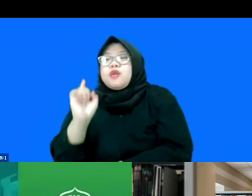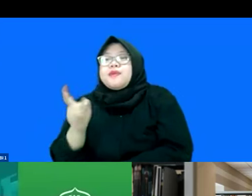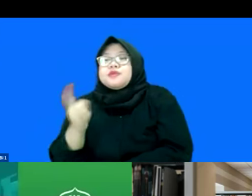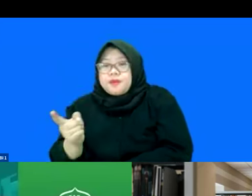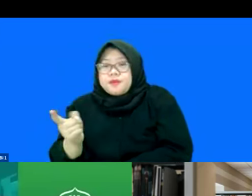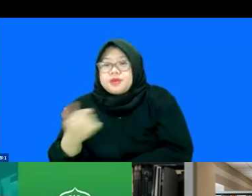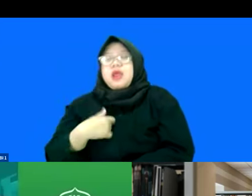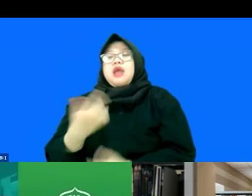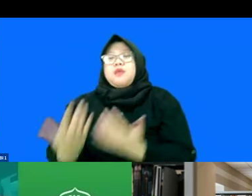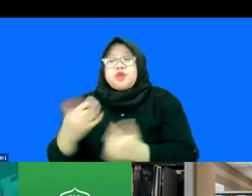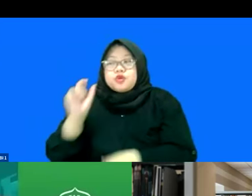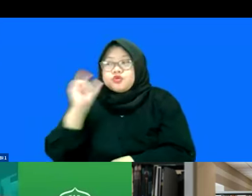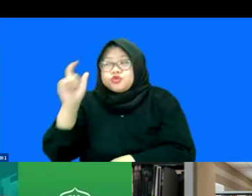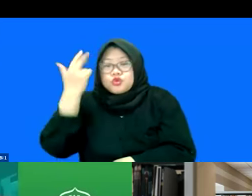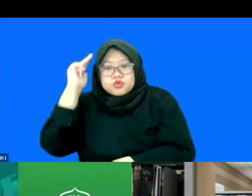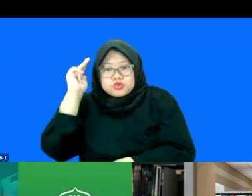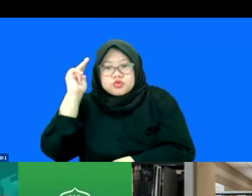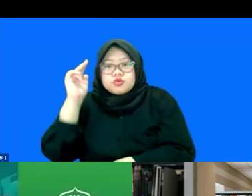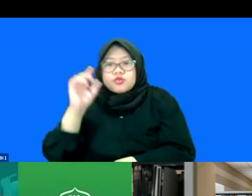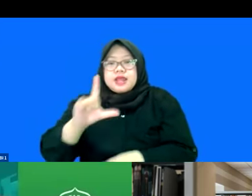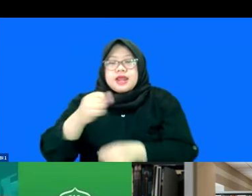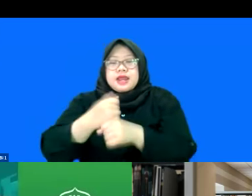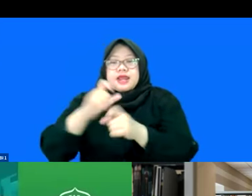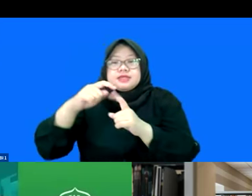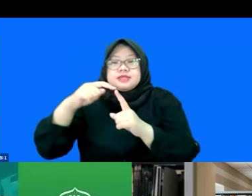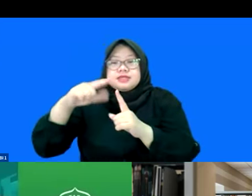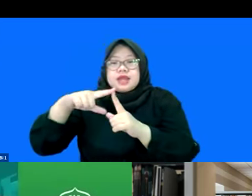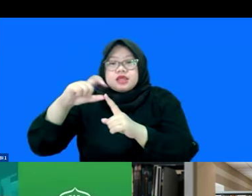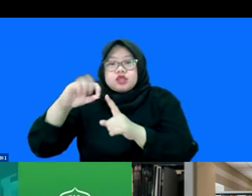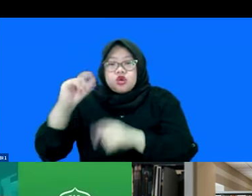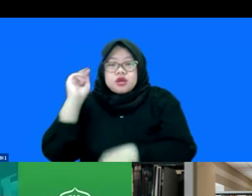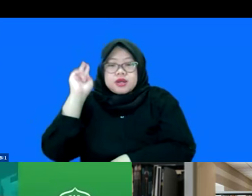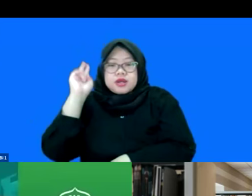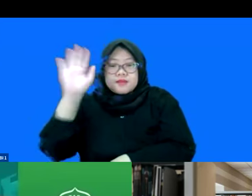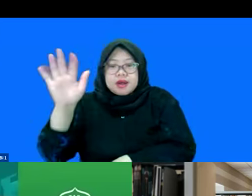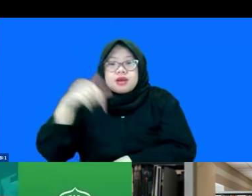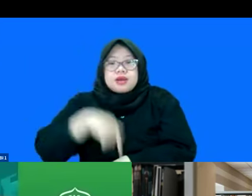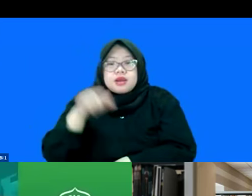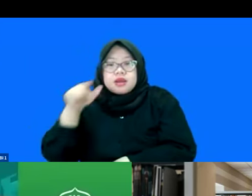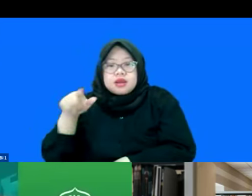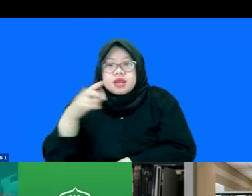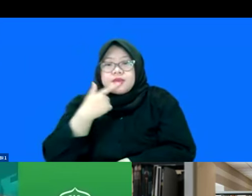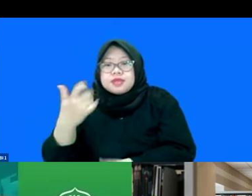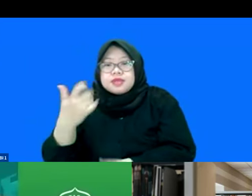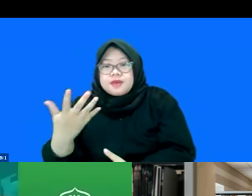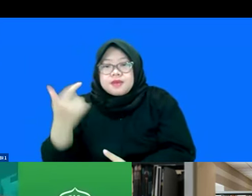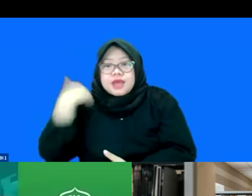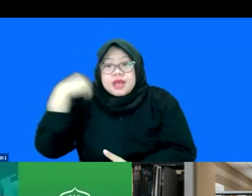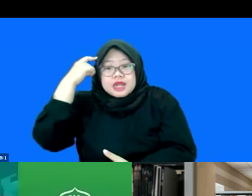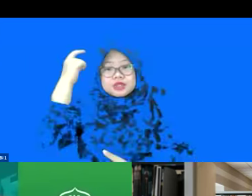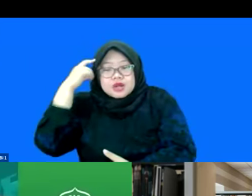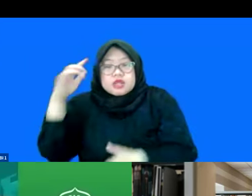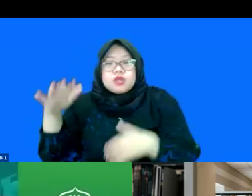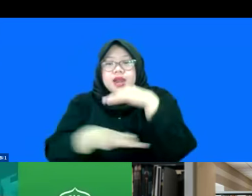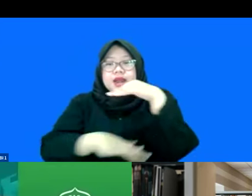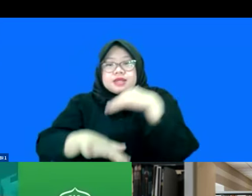mungkin usulan juga buat legislator ke depannya, ya justru yang penting itu adalah rasionalisasi dan landasan berpikir dari